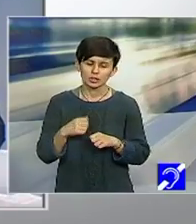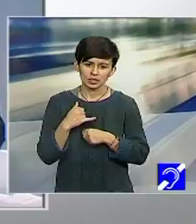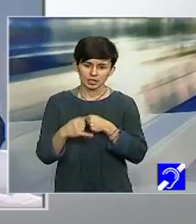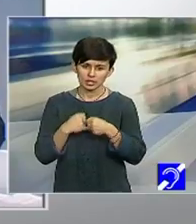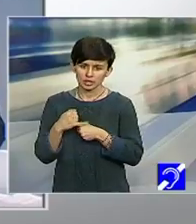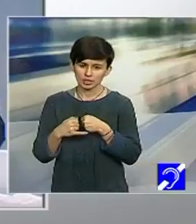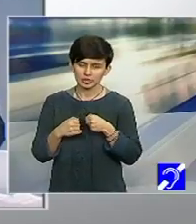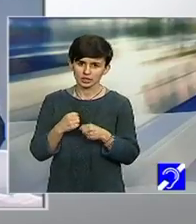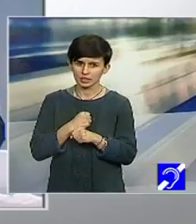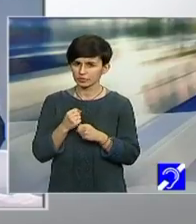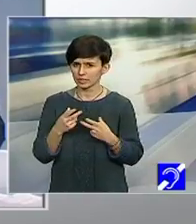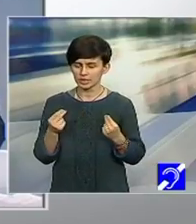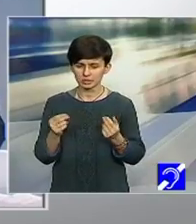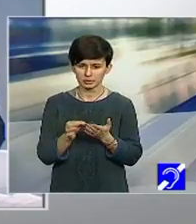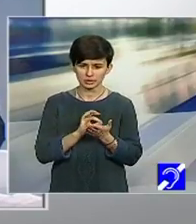pagini de arhivă.